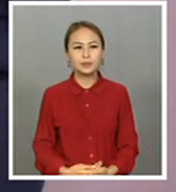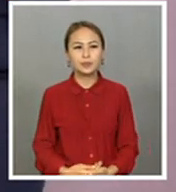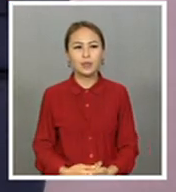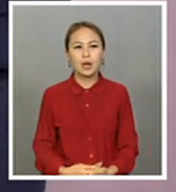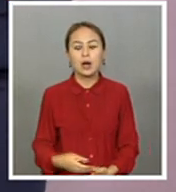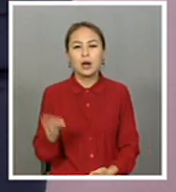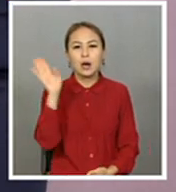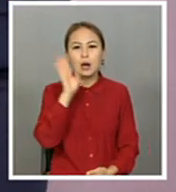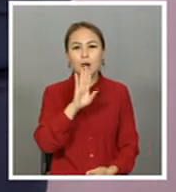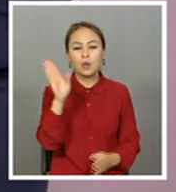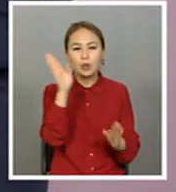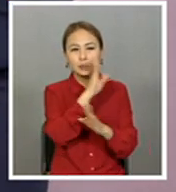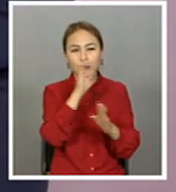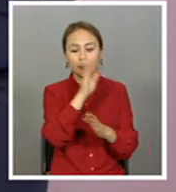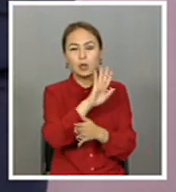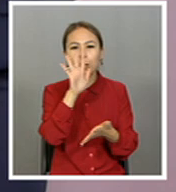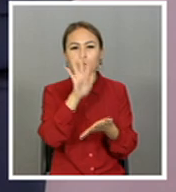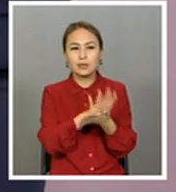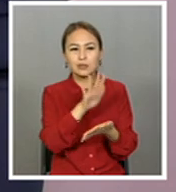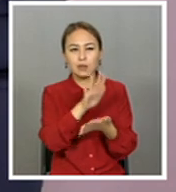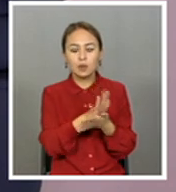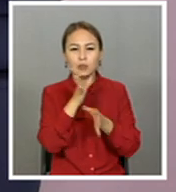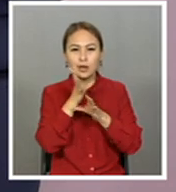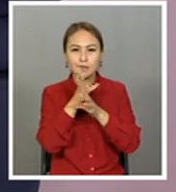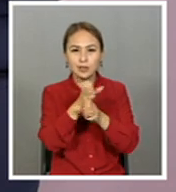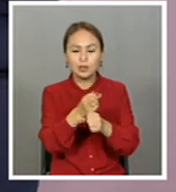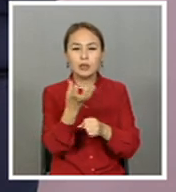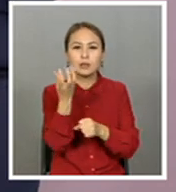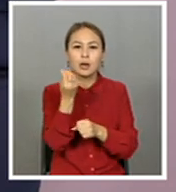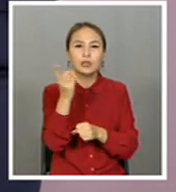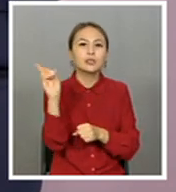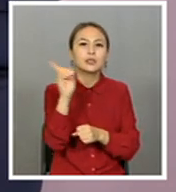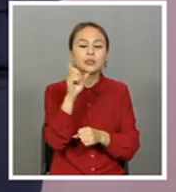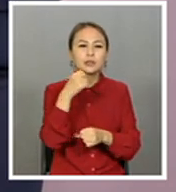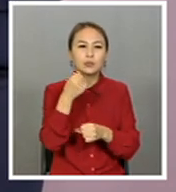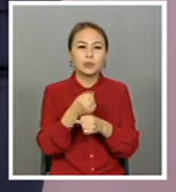Ауаның ластануын азайту үшін тағы не істеуге болады?